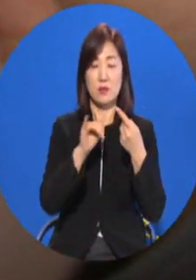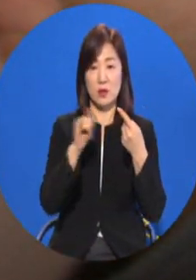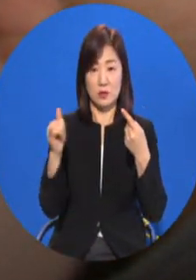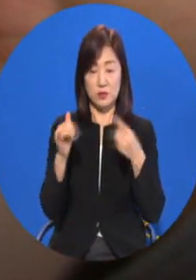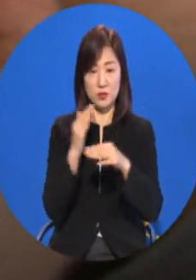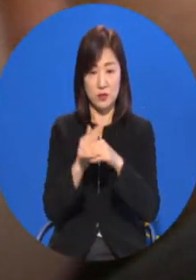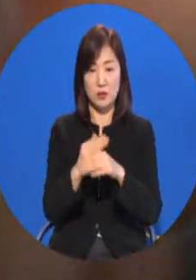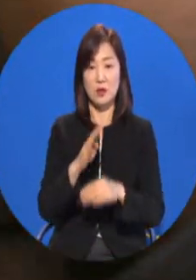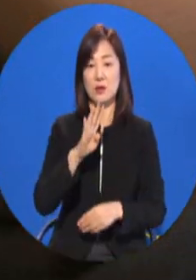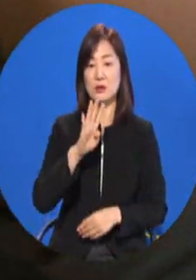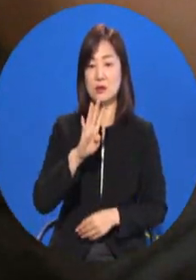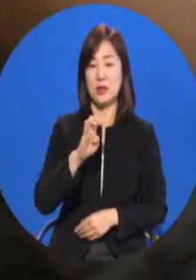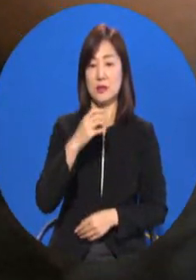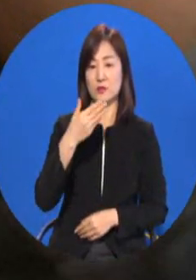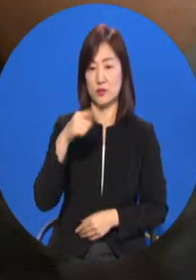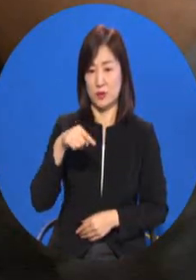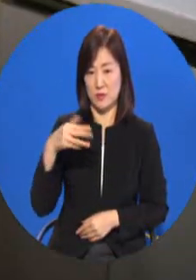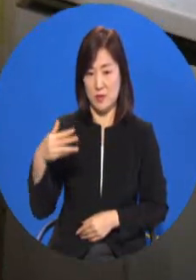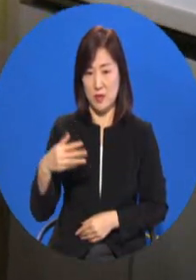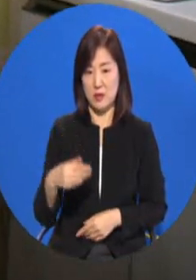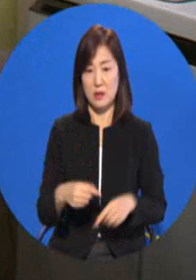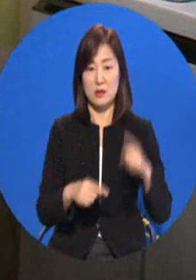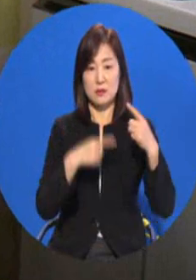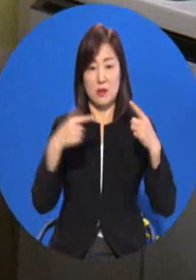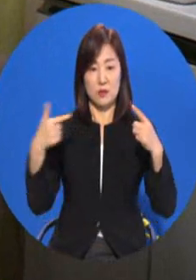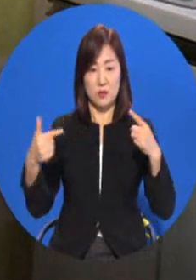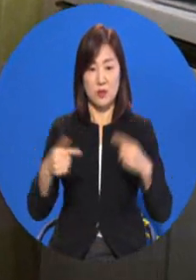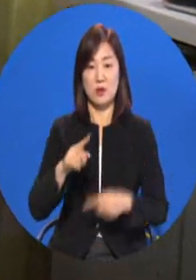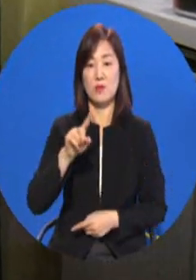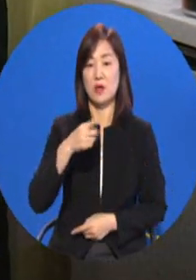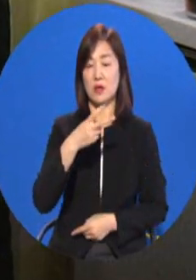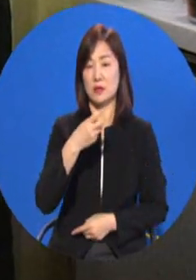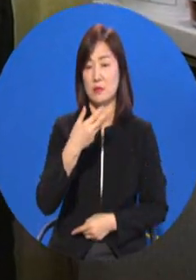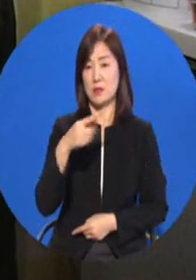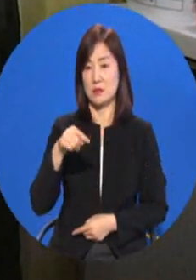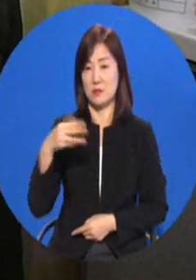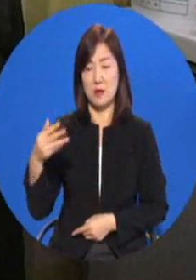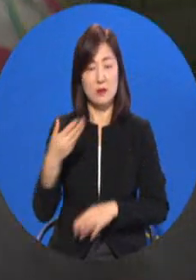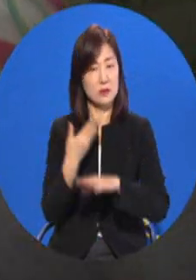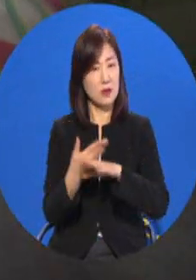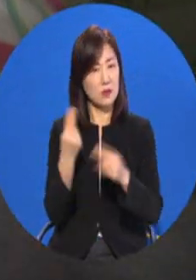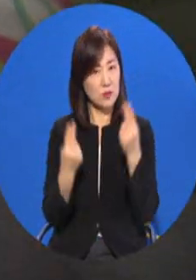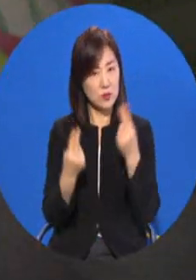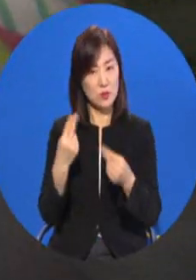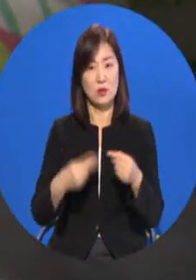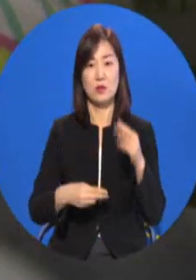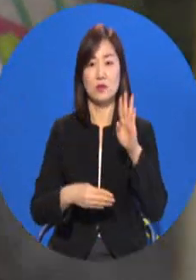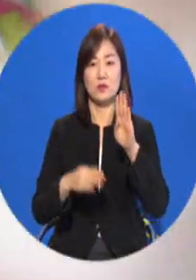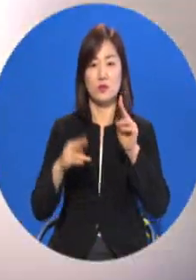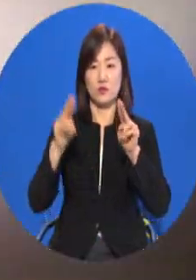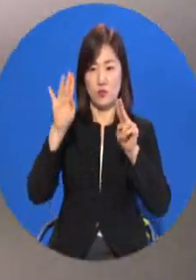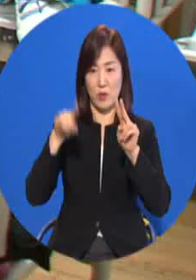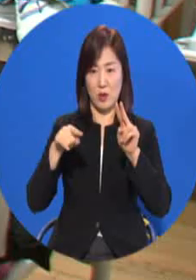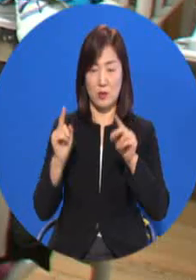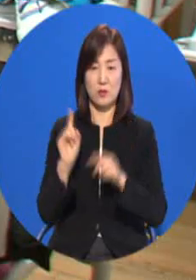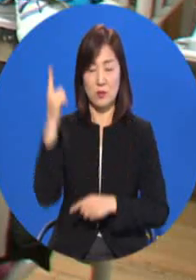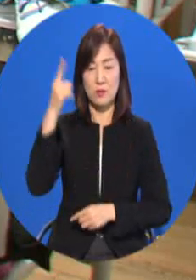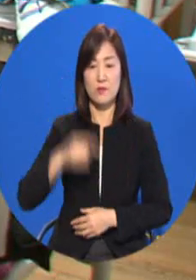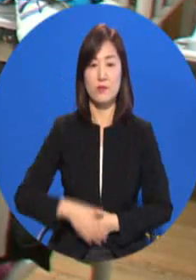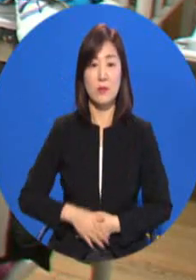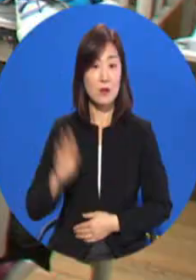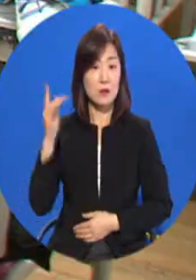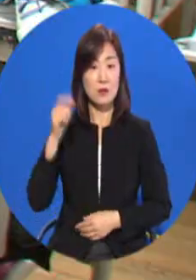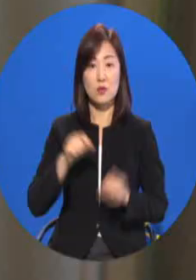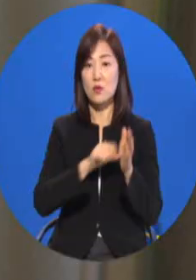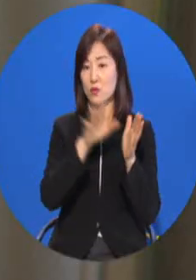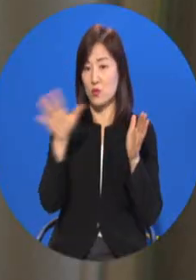49.8명이지만 7세에서 12세 연령대에서는 128.8명으로 다른 연령대에 비해 2배 이상 높았습니다. 최근